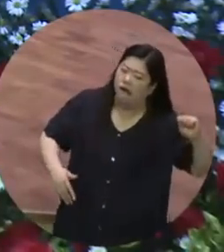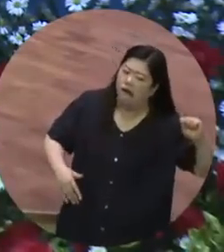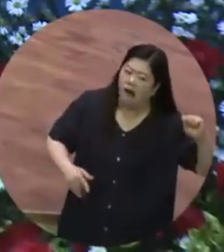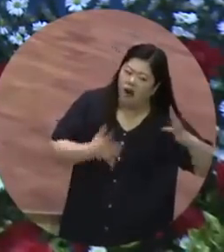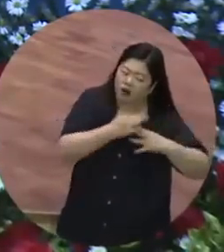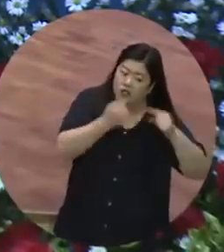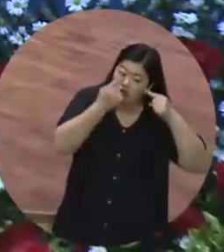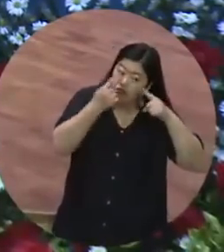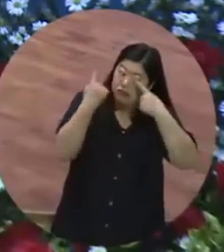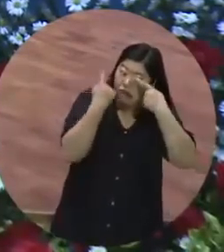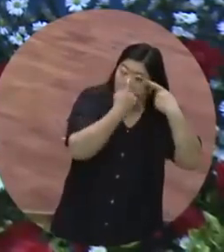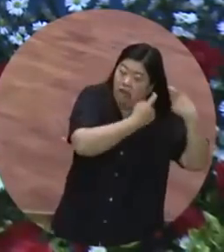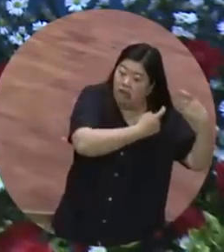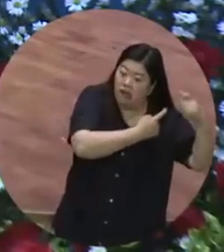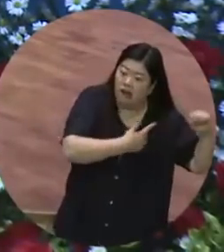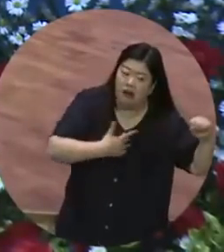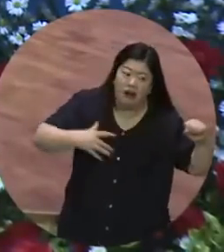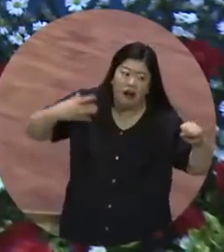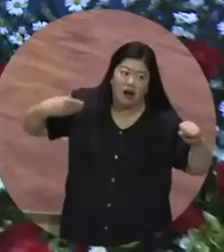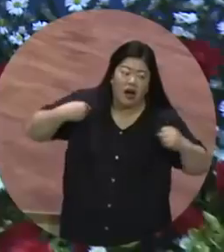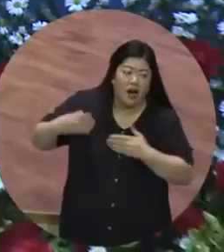눈에 보이는 거